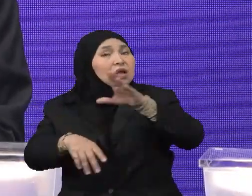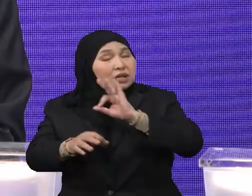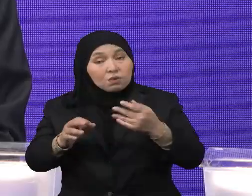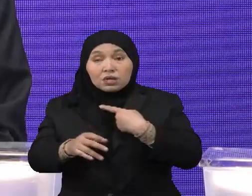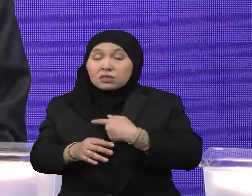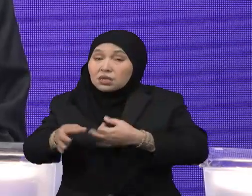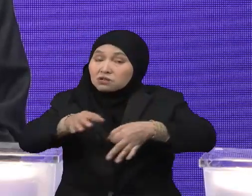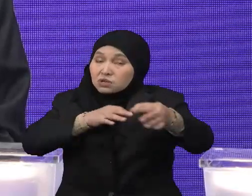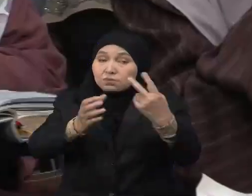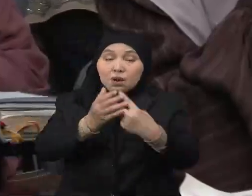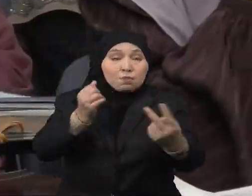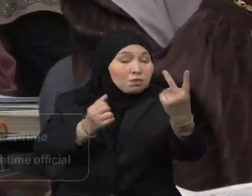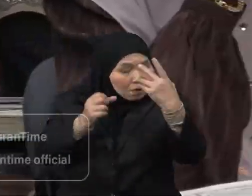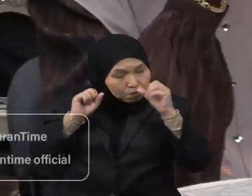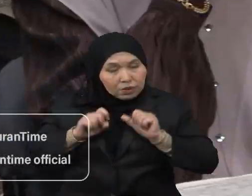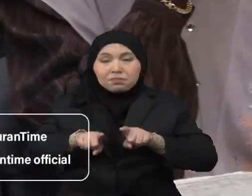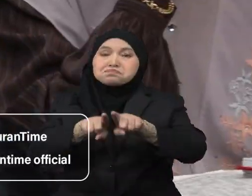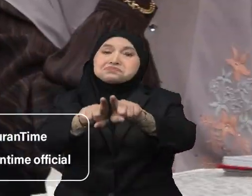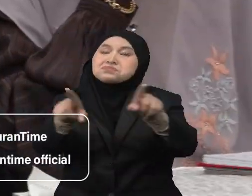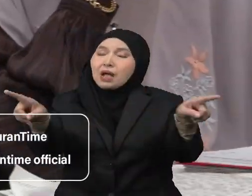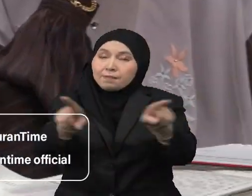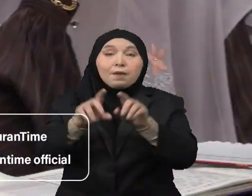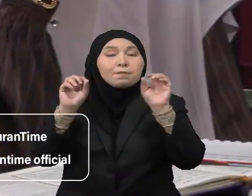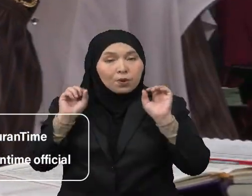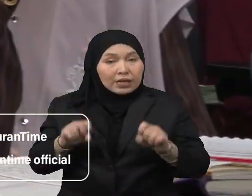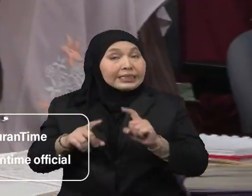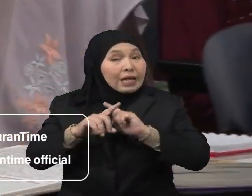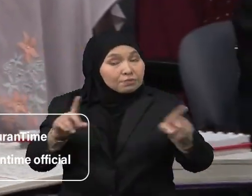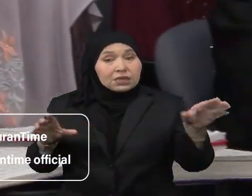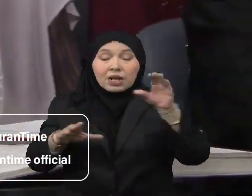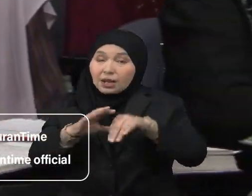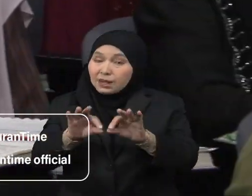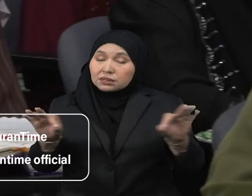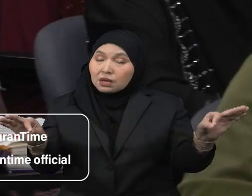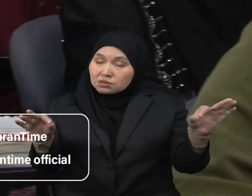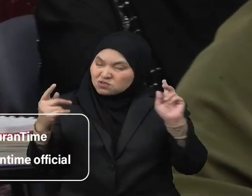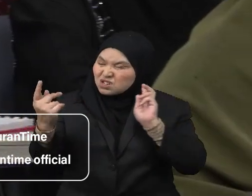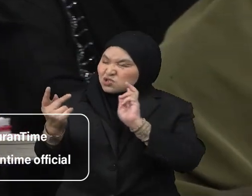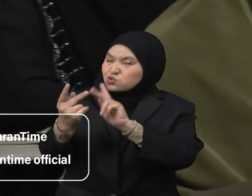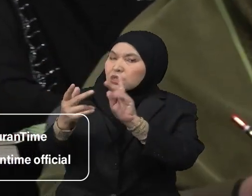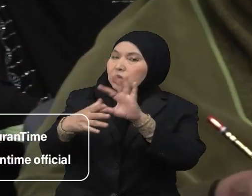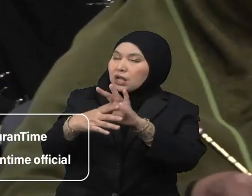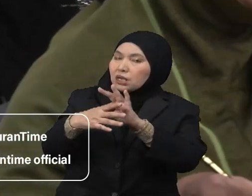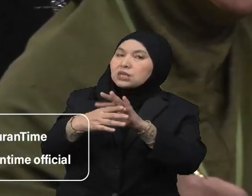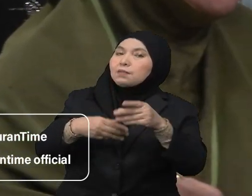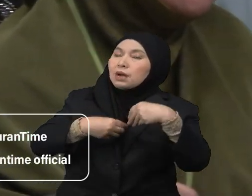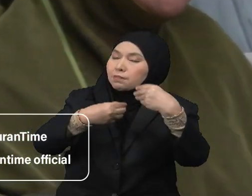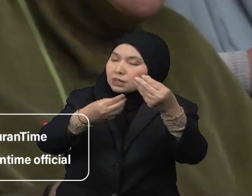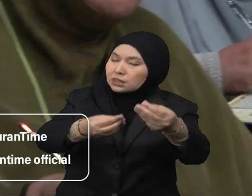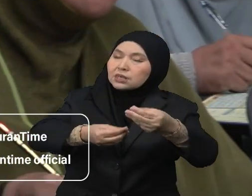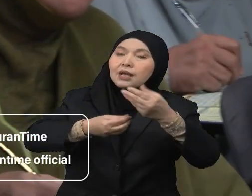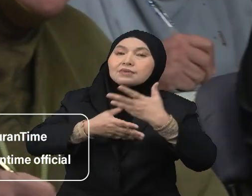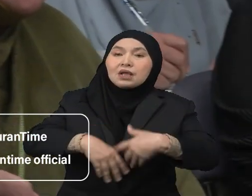kita tafsirkan dua-dua jalan jadi di dalam ayat ini nampak yang lebih sesuai dengan kontennya adalah memberikan